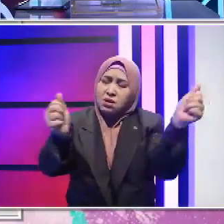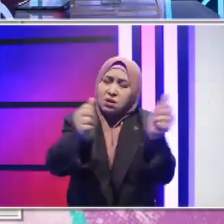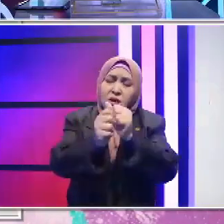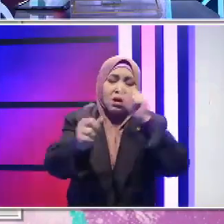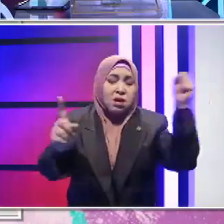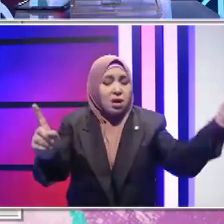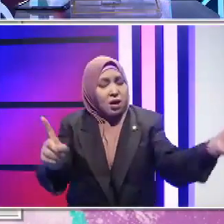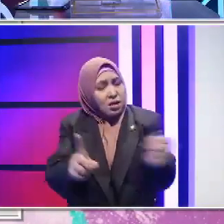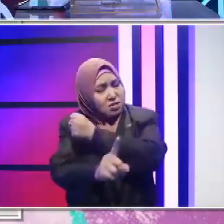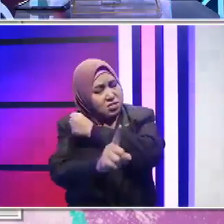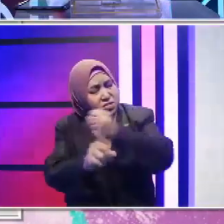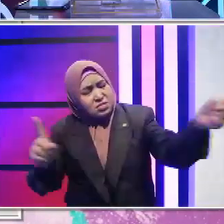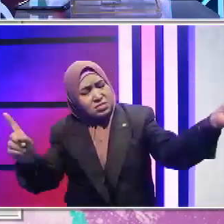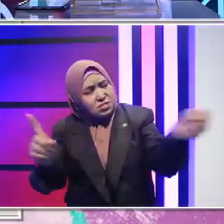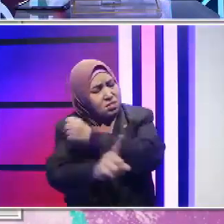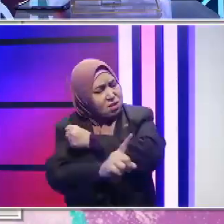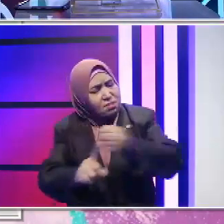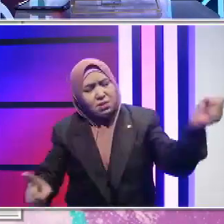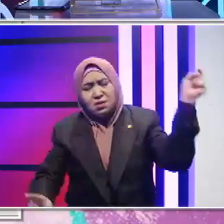بعذاب